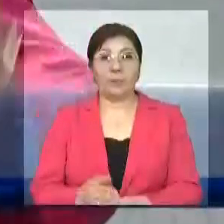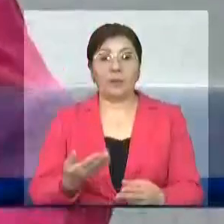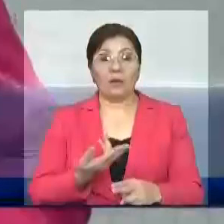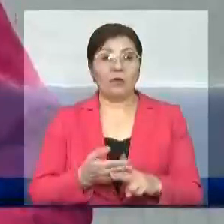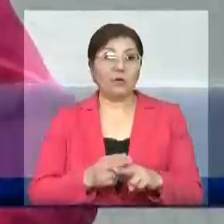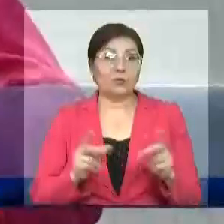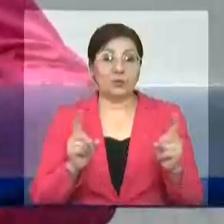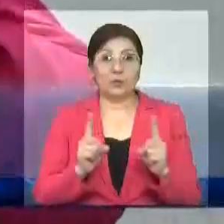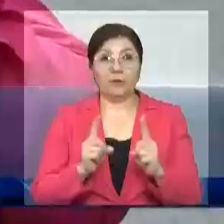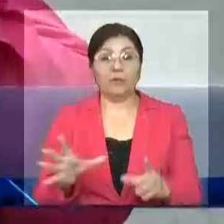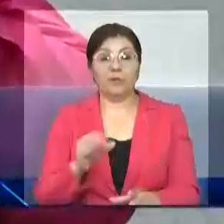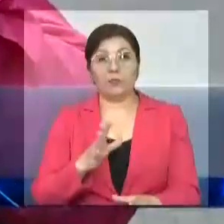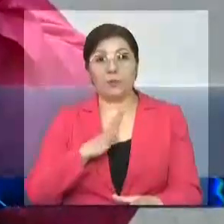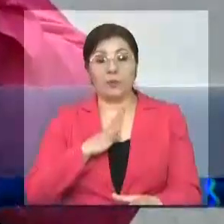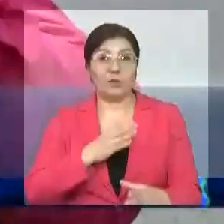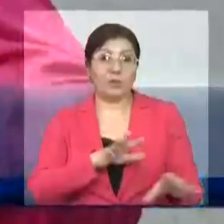защите Родины.